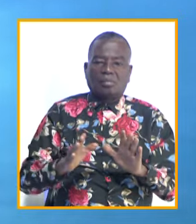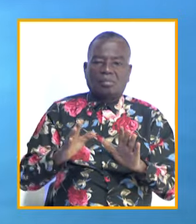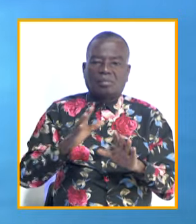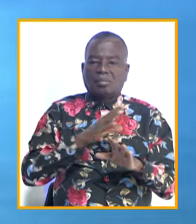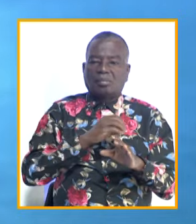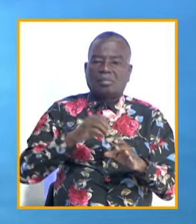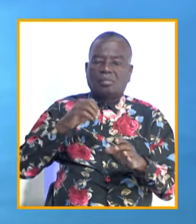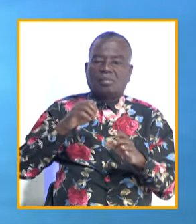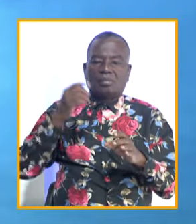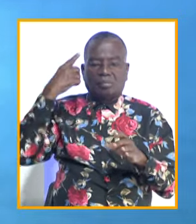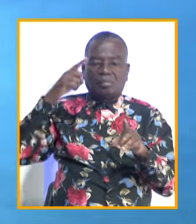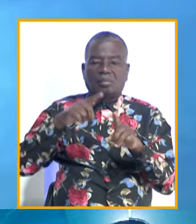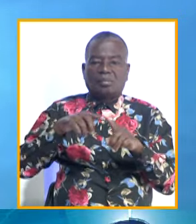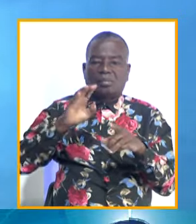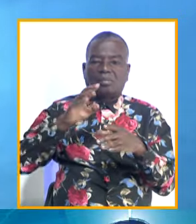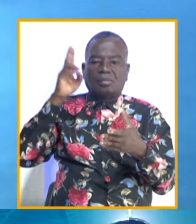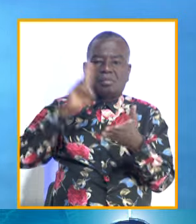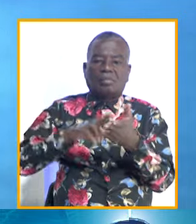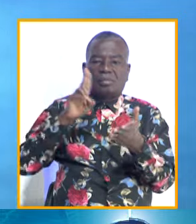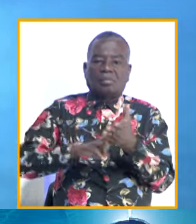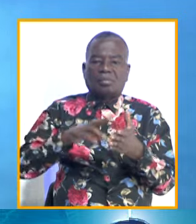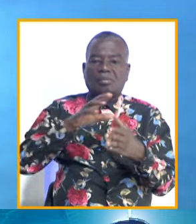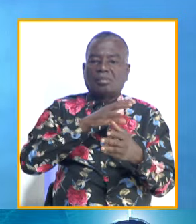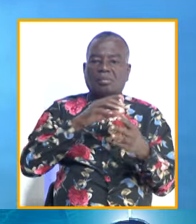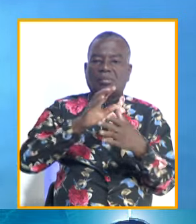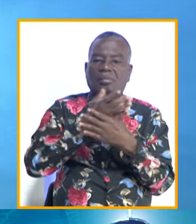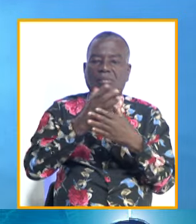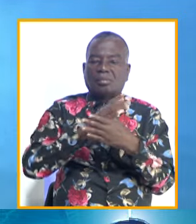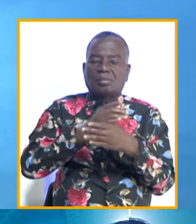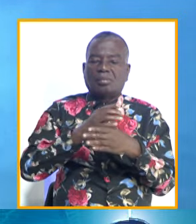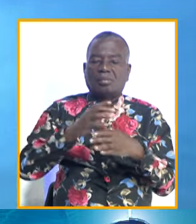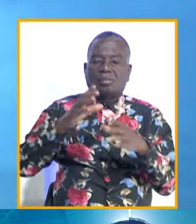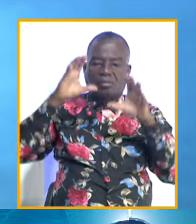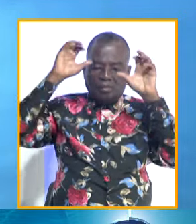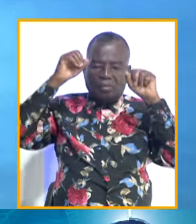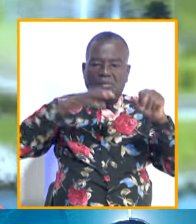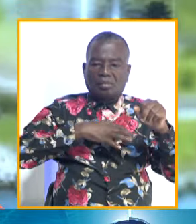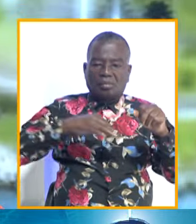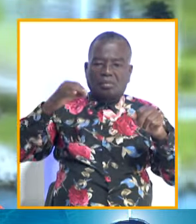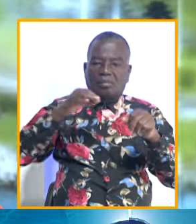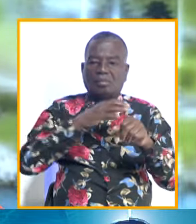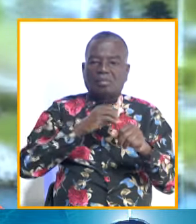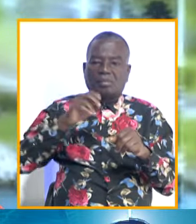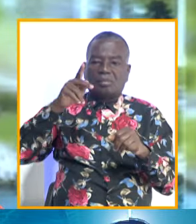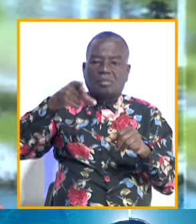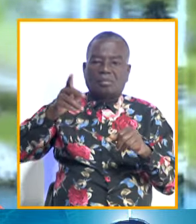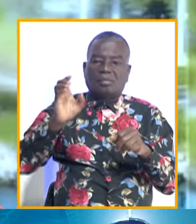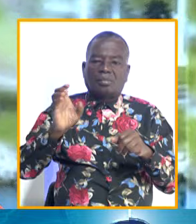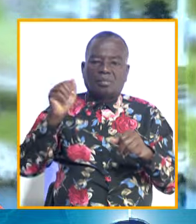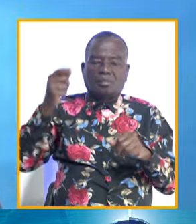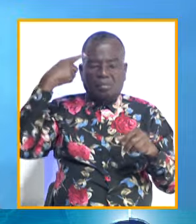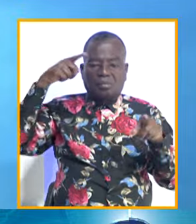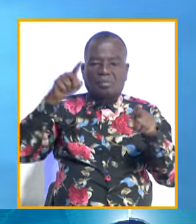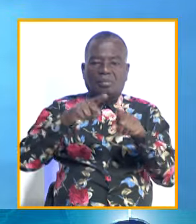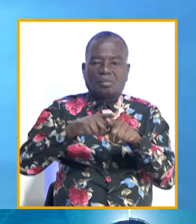convention a été signée entre le président délégué Charles Gadji et le PCA, l'homme d'affaires Tayoro Nikos. Une convention